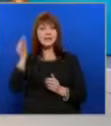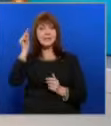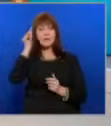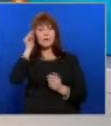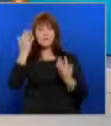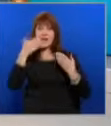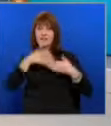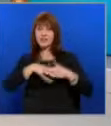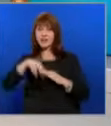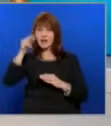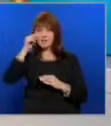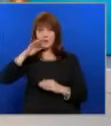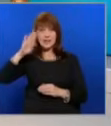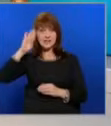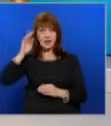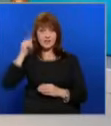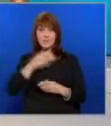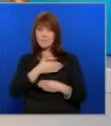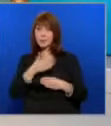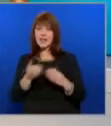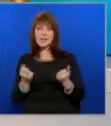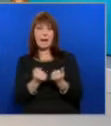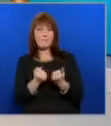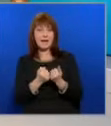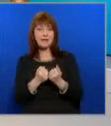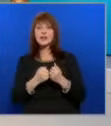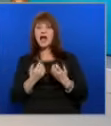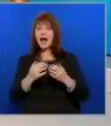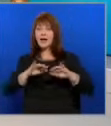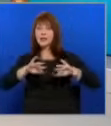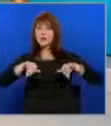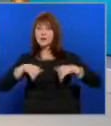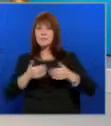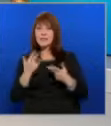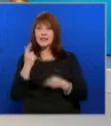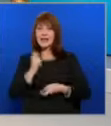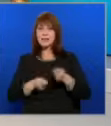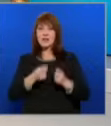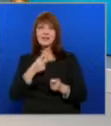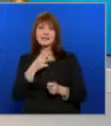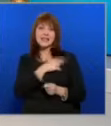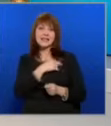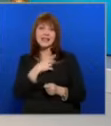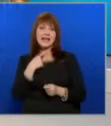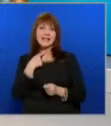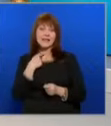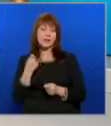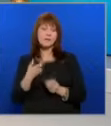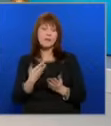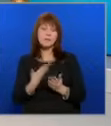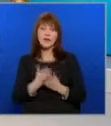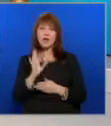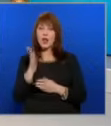Запомняща се вечер на Българска армия вчера. В последния матч на стадиона преди реконструкцията ЦСКА загуби от Водогорец 0 на 1 пред 18 000